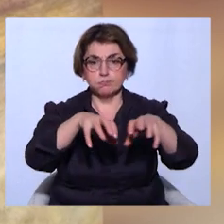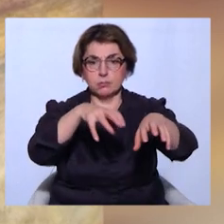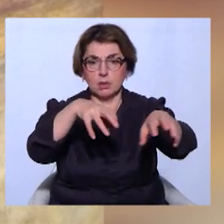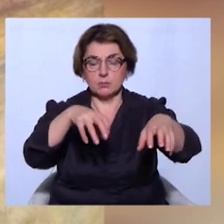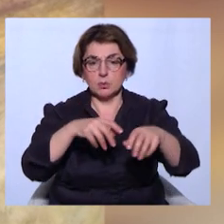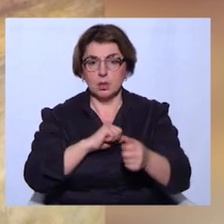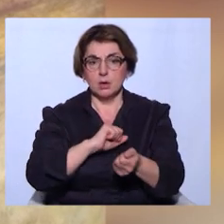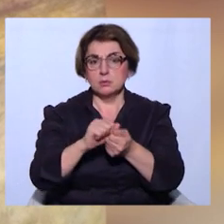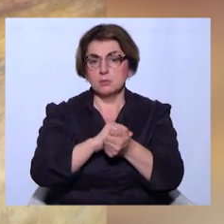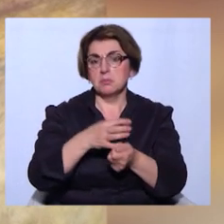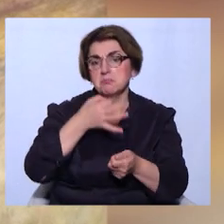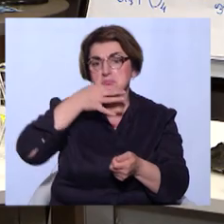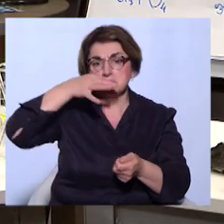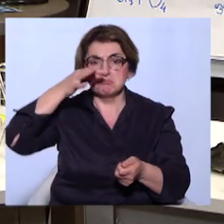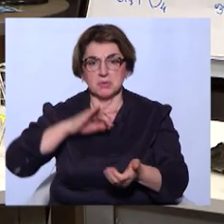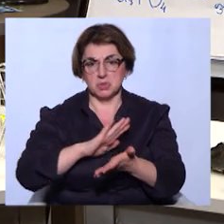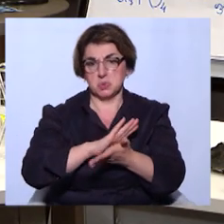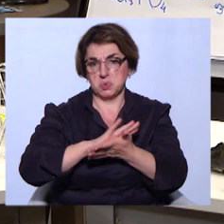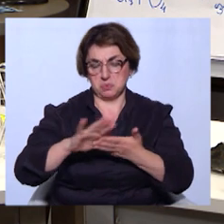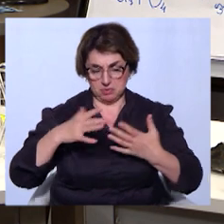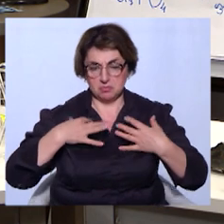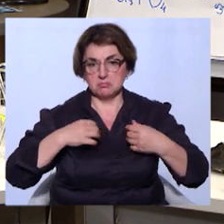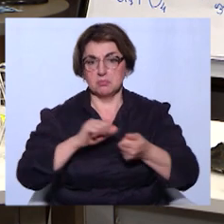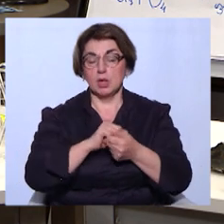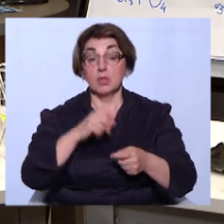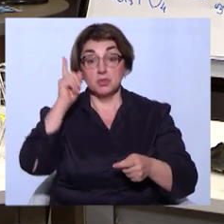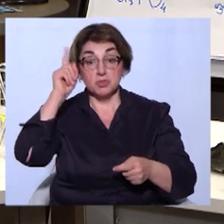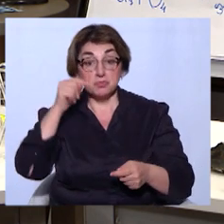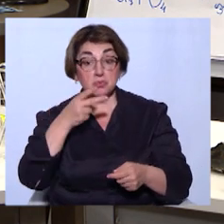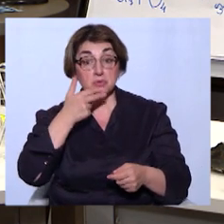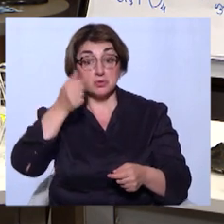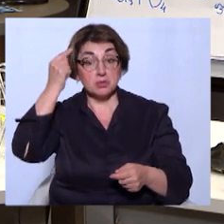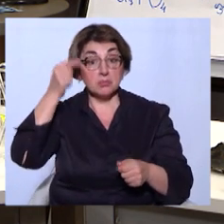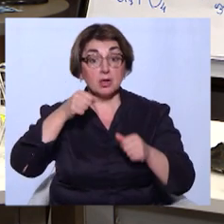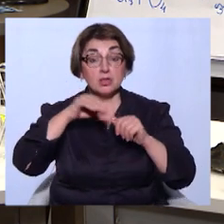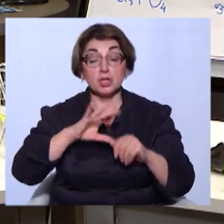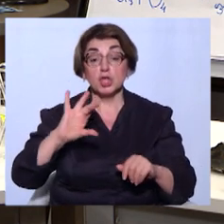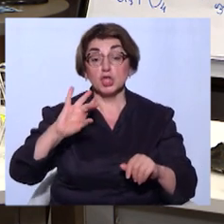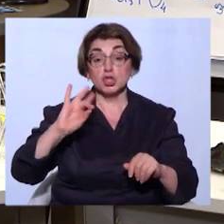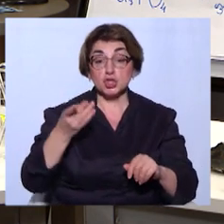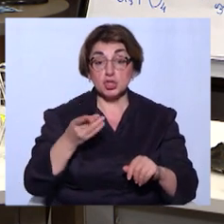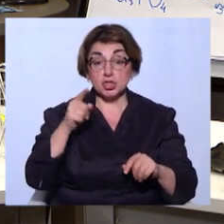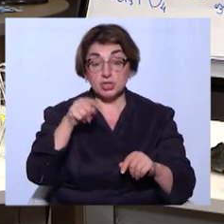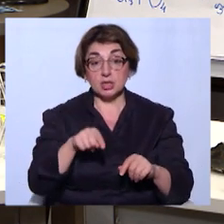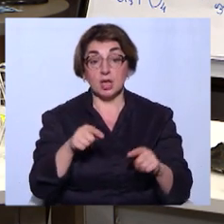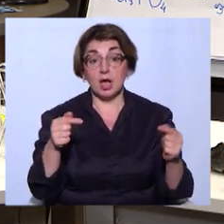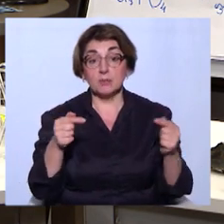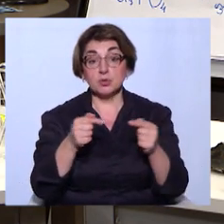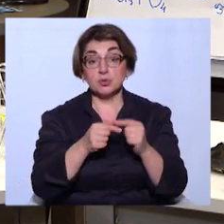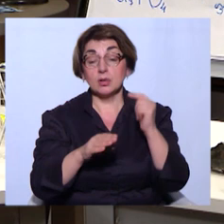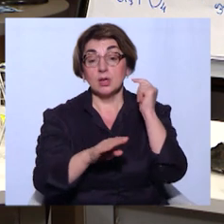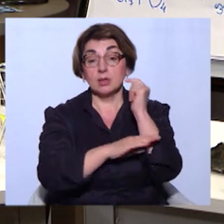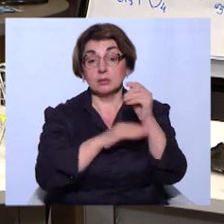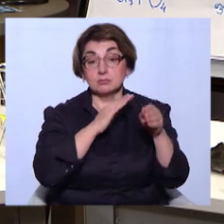სარეცხიც არაჩვეულებრივად ირეცხებოდა. რომაელებმა ქონისა და აი ამ ჩვენი ხის ნაცრისაგან